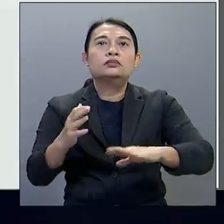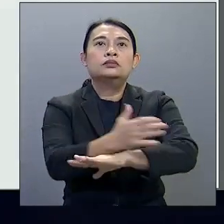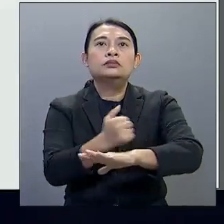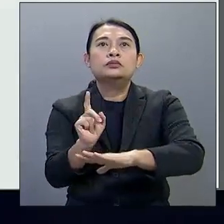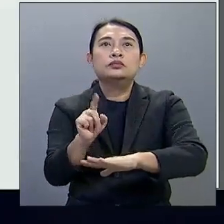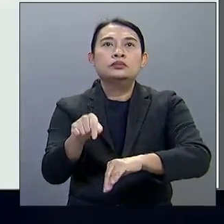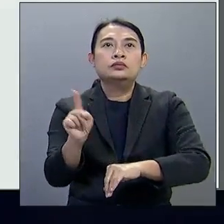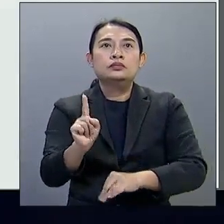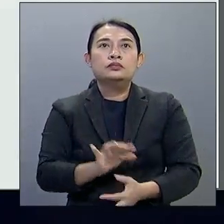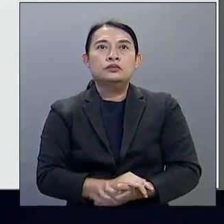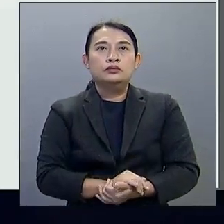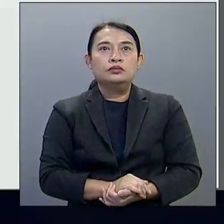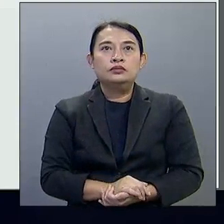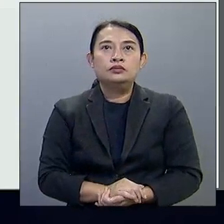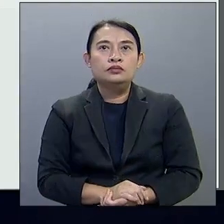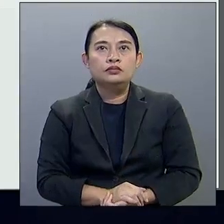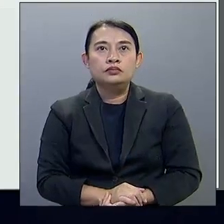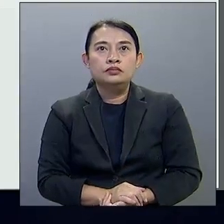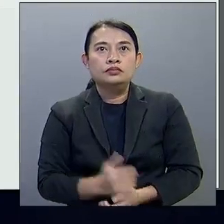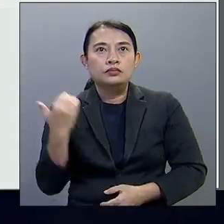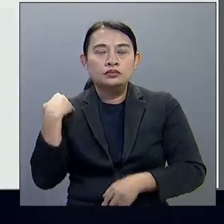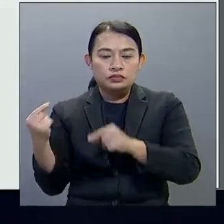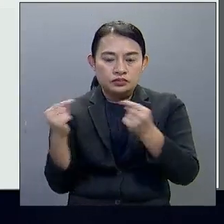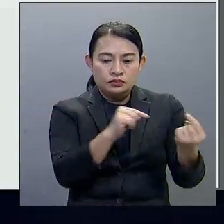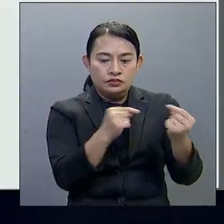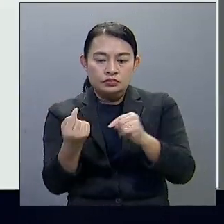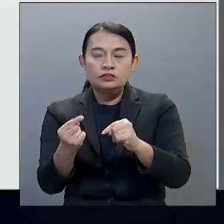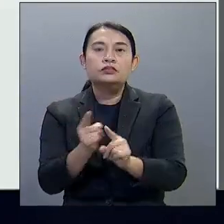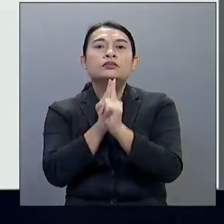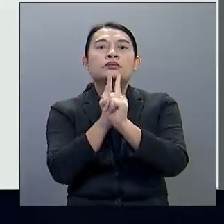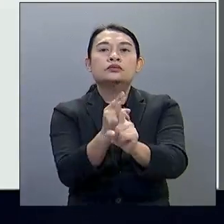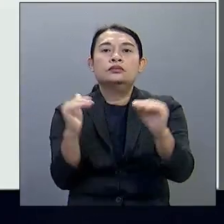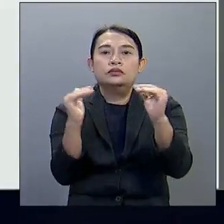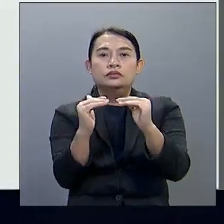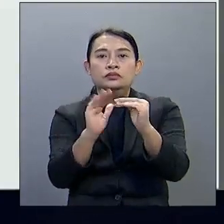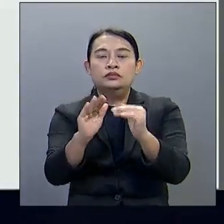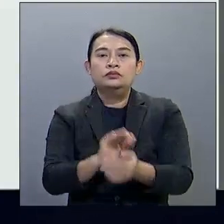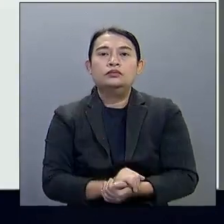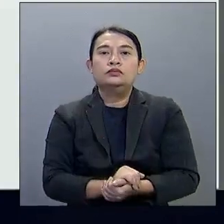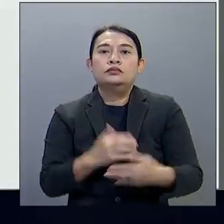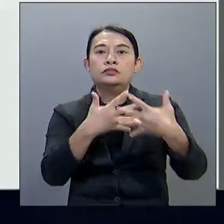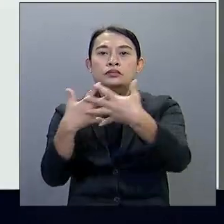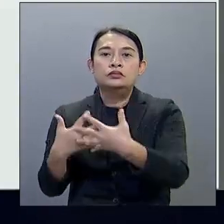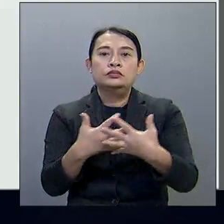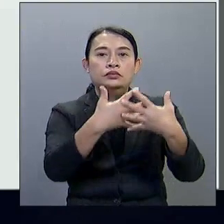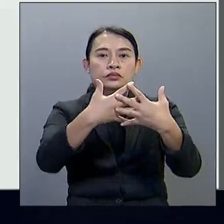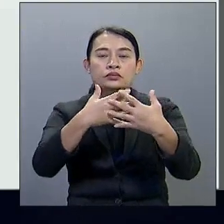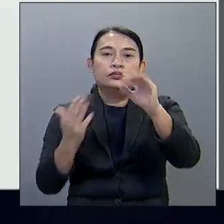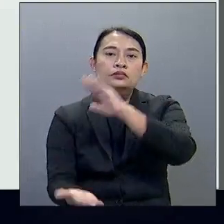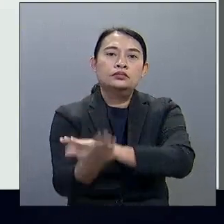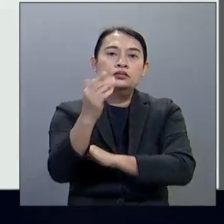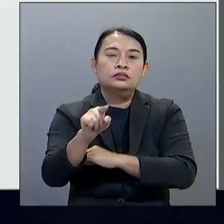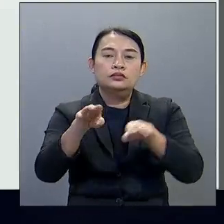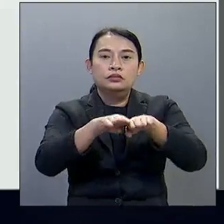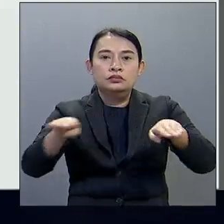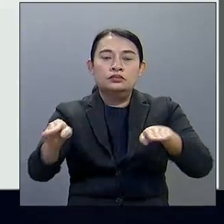าแล้วก็บอกด้วยว่าจะตอบโต้ตามหลักการของความเท่าเทียมค่ะแต่สหรัฐเมื่อเช้านี้ยืนยันมาแล้วเหมือนกันนะคะว่ามาตรการพวกนี้เนี่ย